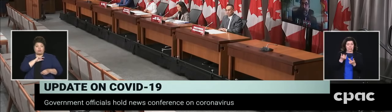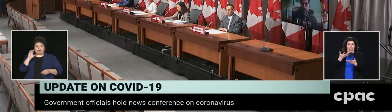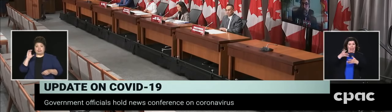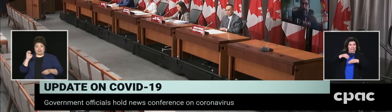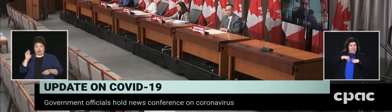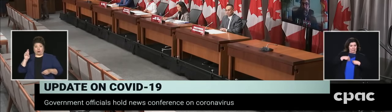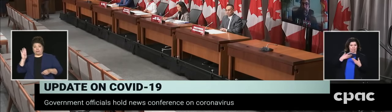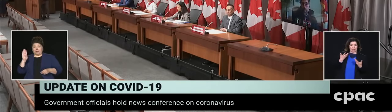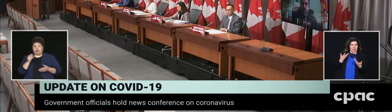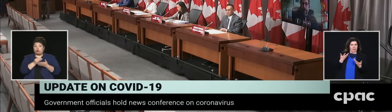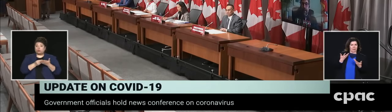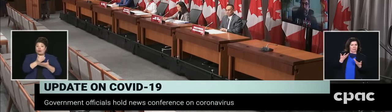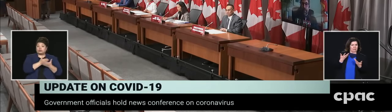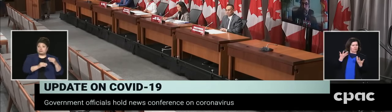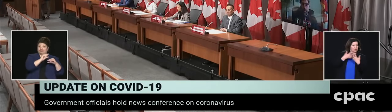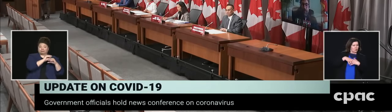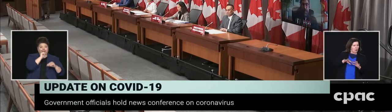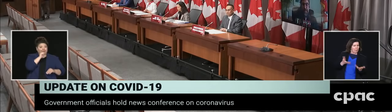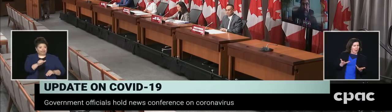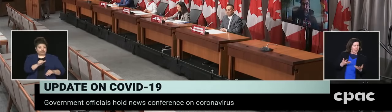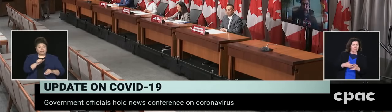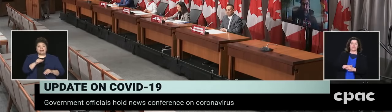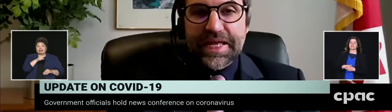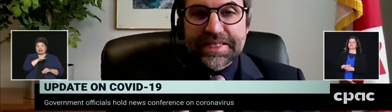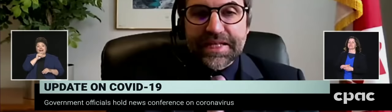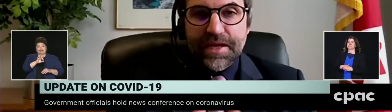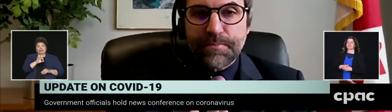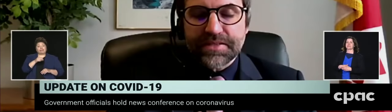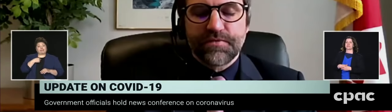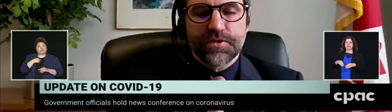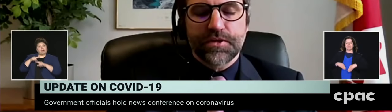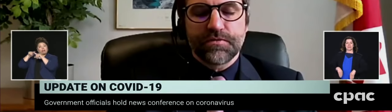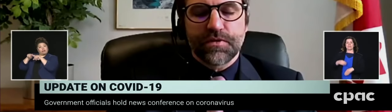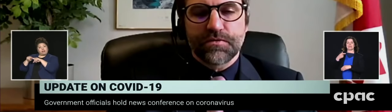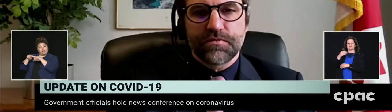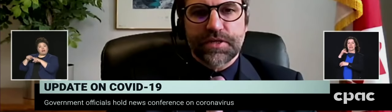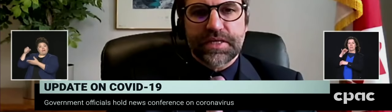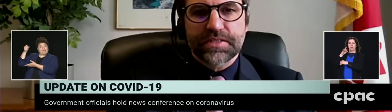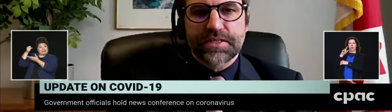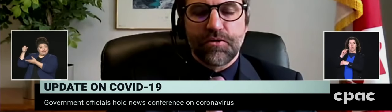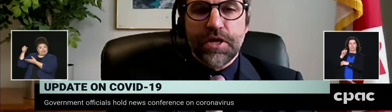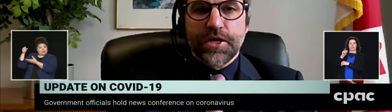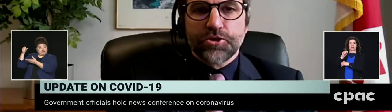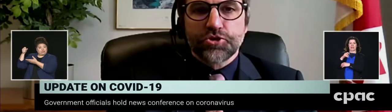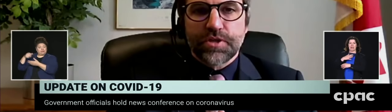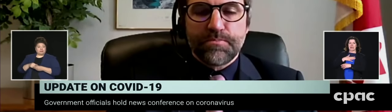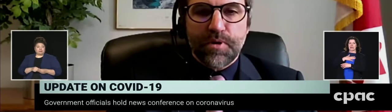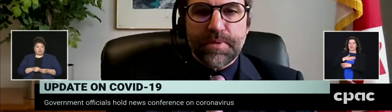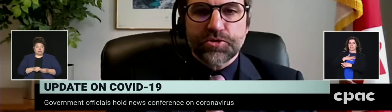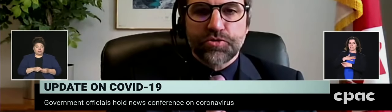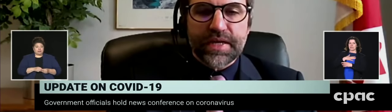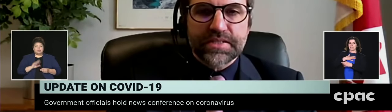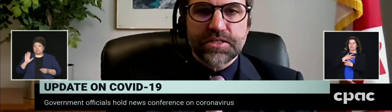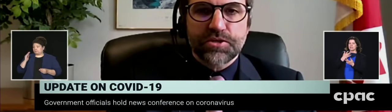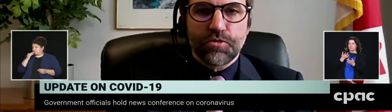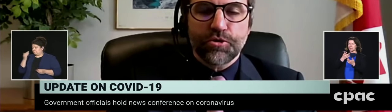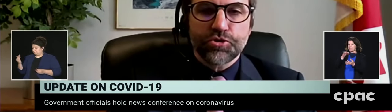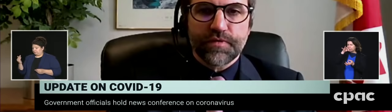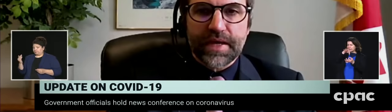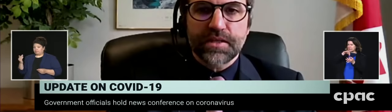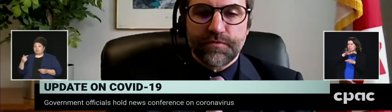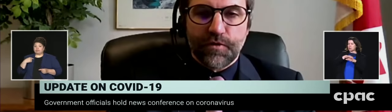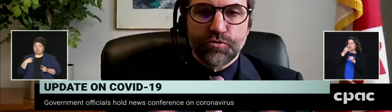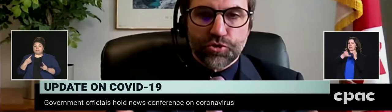D'abord, merci pour la question. Et en fait, je tiens à préciser la dernière partie de votre question. Ce n'est pas parce qu'une organisation